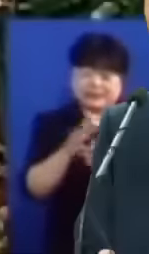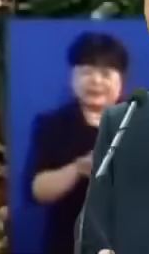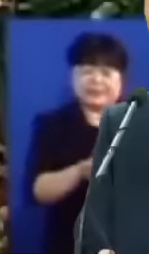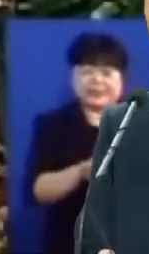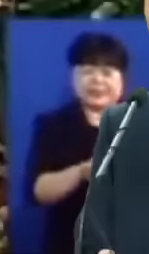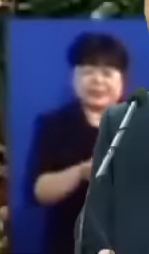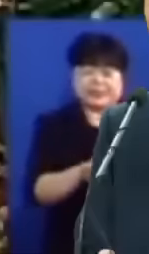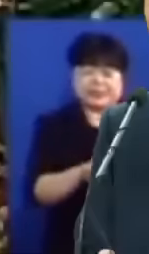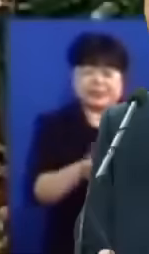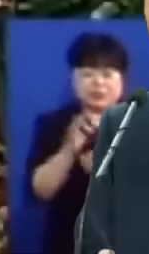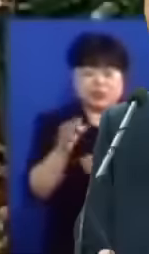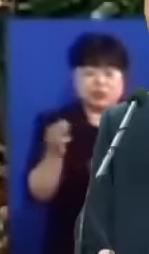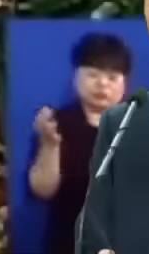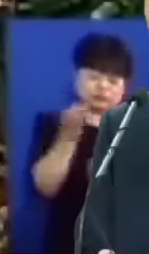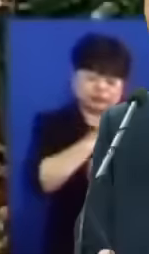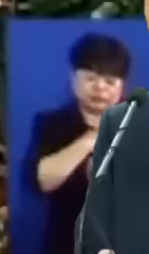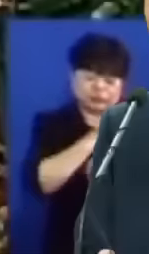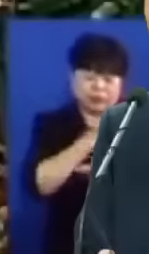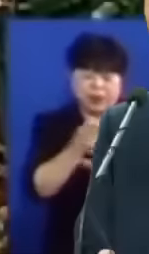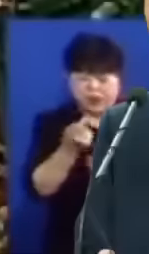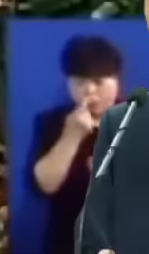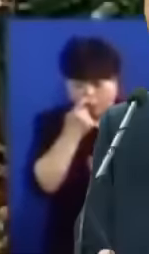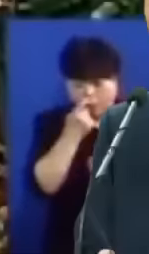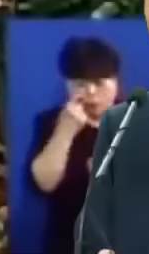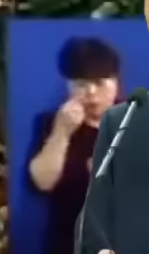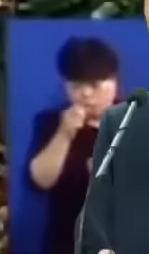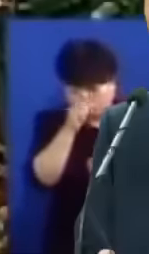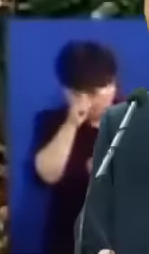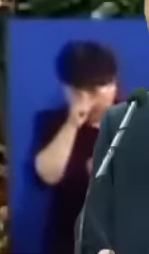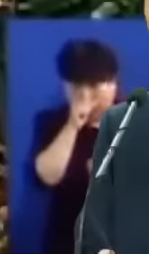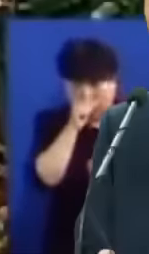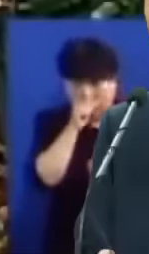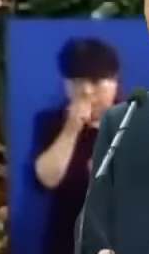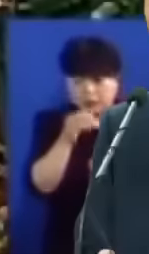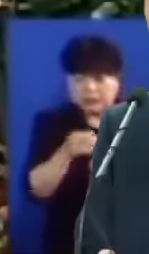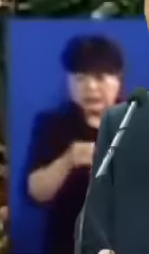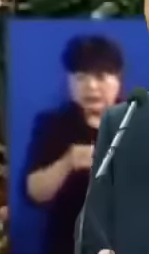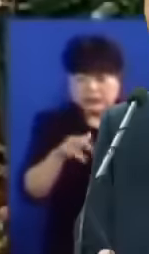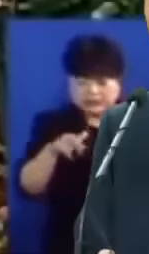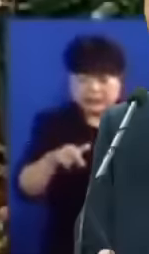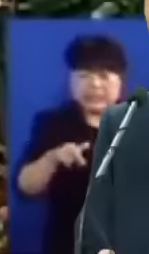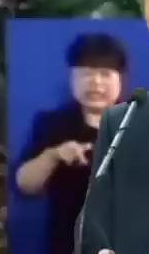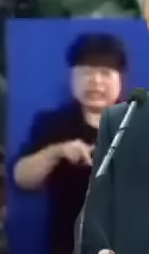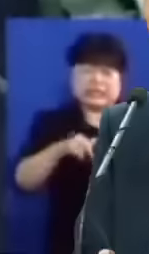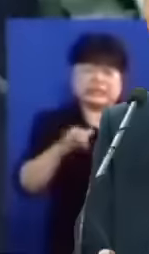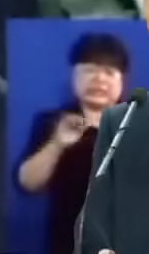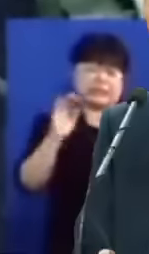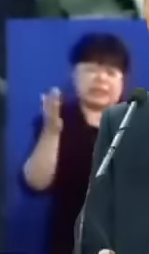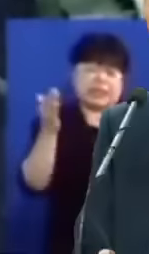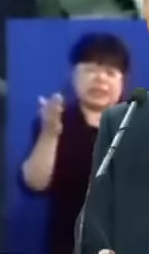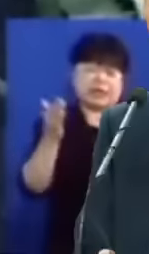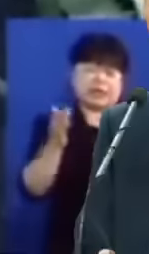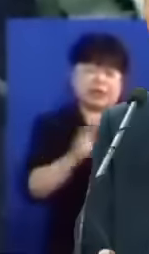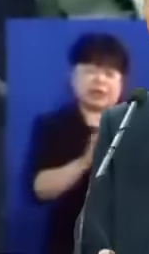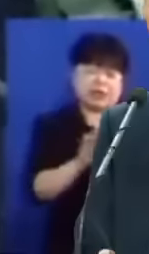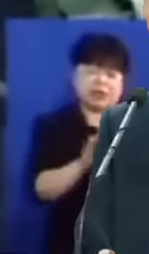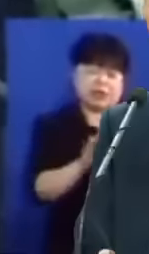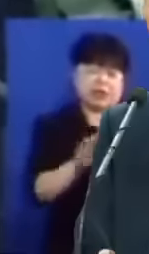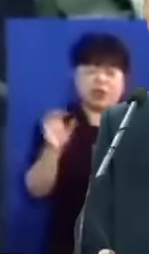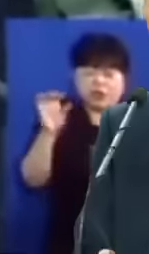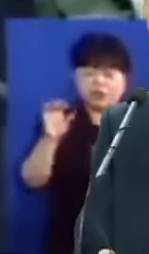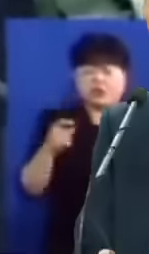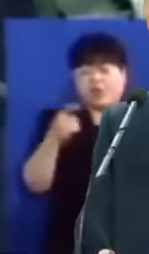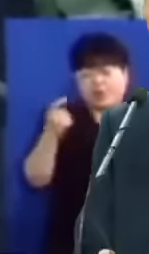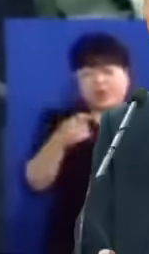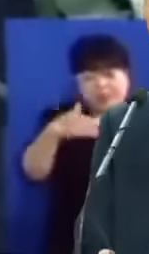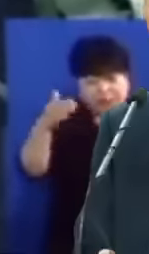것입니다. 돈도 많고 교육도 잘 받고 부모도 좋고 그런데 장애인이 되고 난 다음에 위로차 유럽에